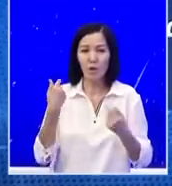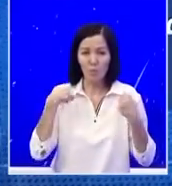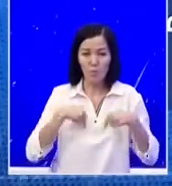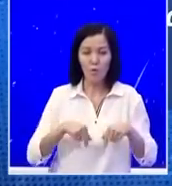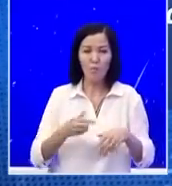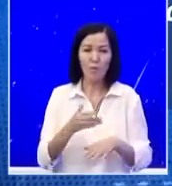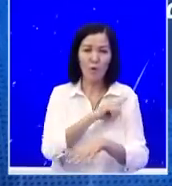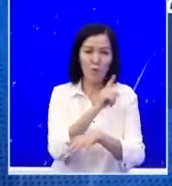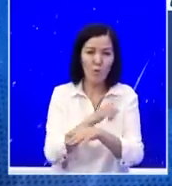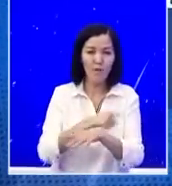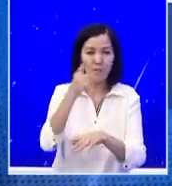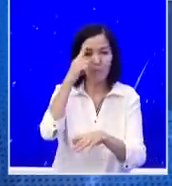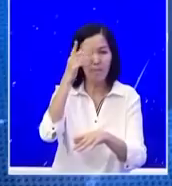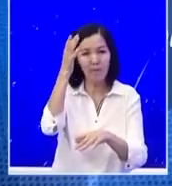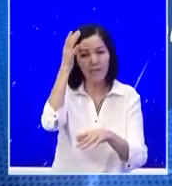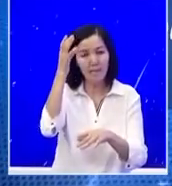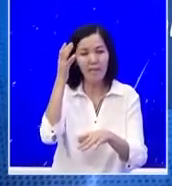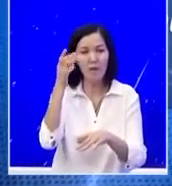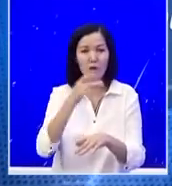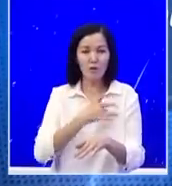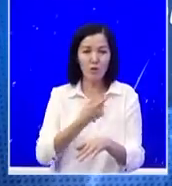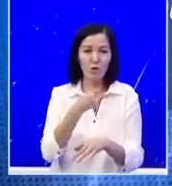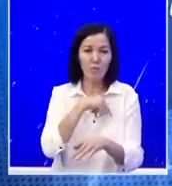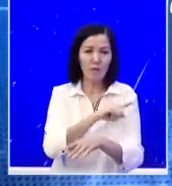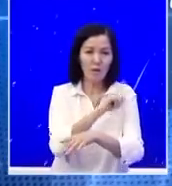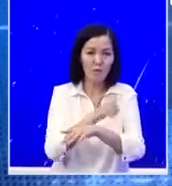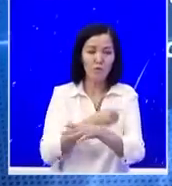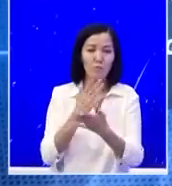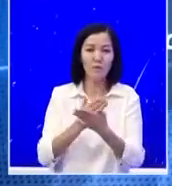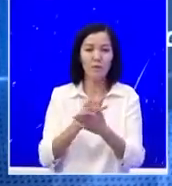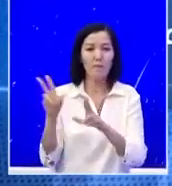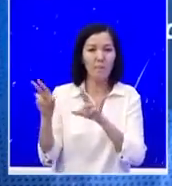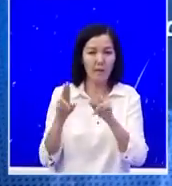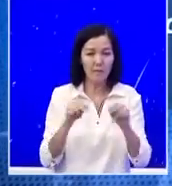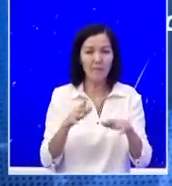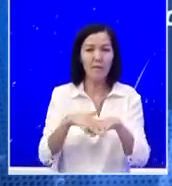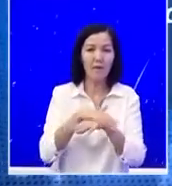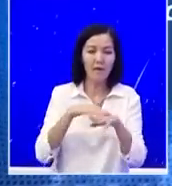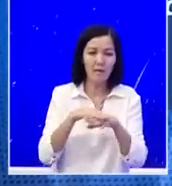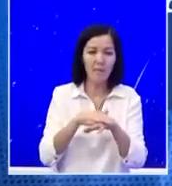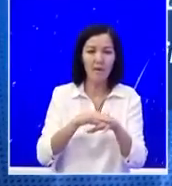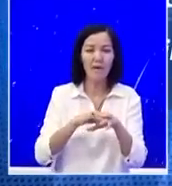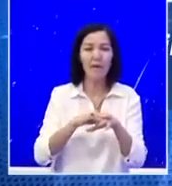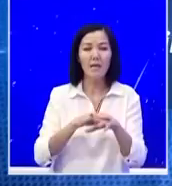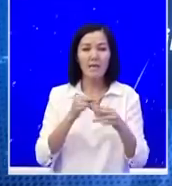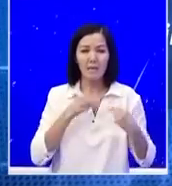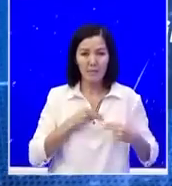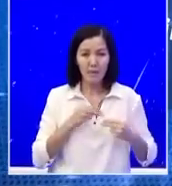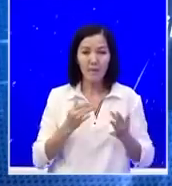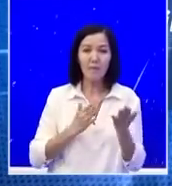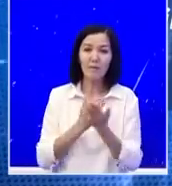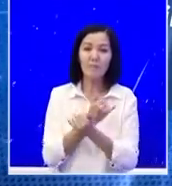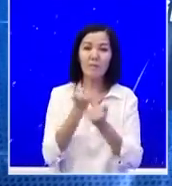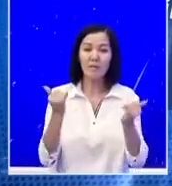берді. Миыма сана, жүрегіме рух берді. Басыма бақ қондырды. Ел жұртыма маңдай терімді сыпырып жүріп, қызмет